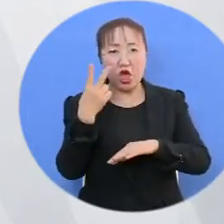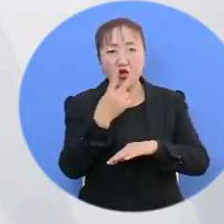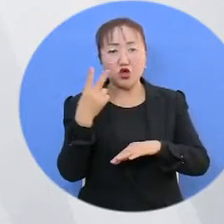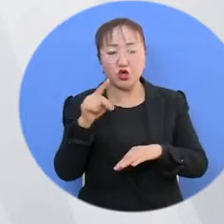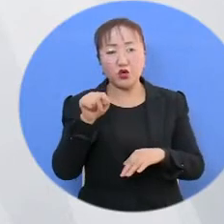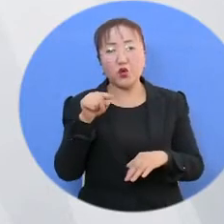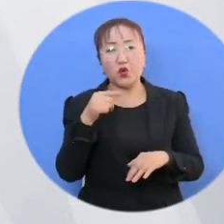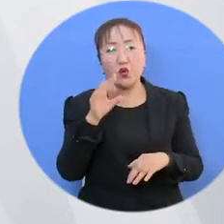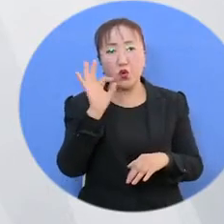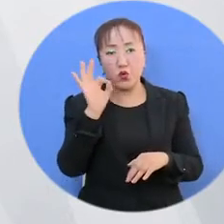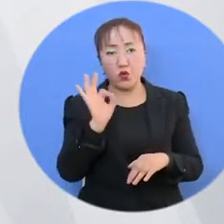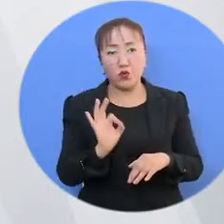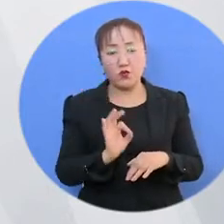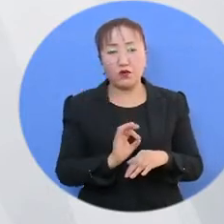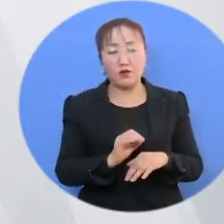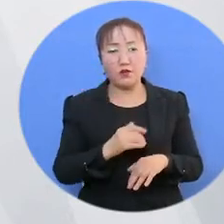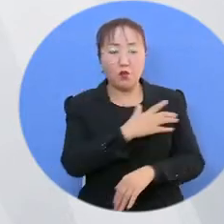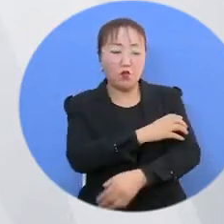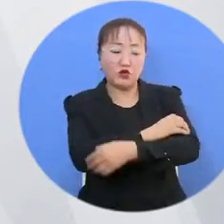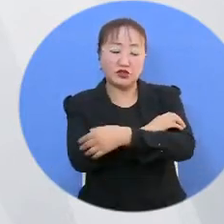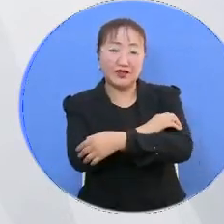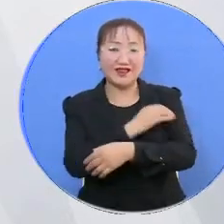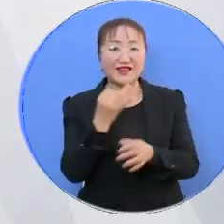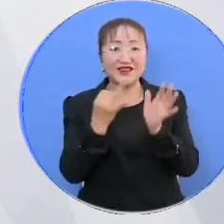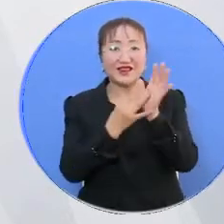булчингийн 75% ус эзэлдэг байна.